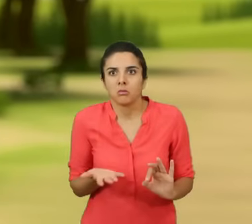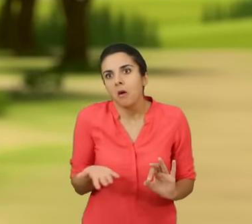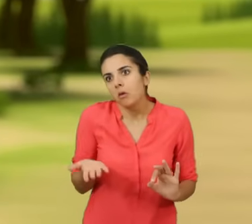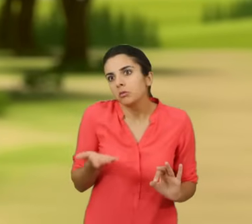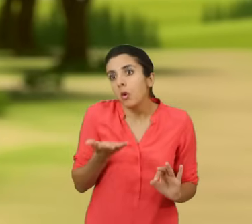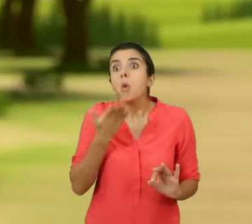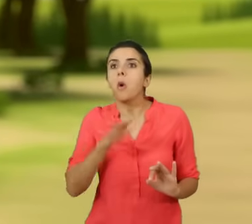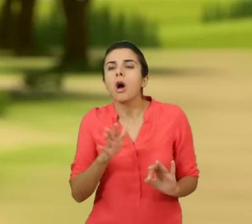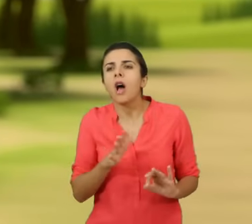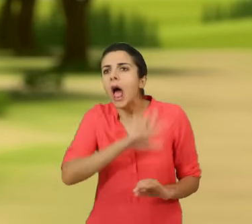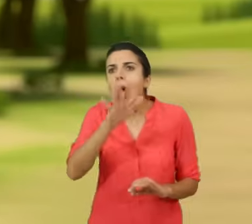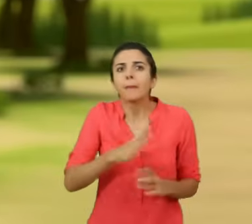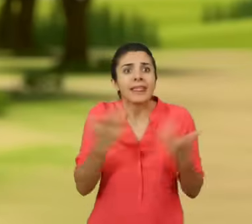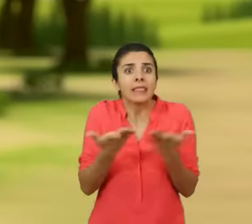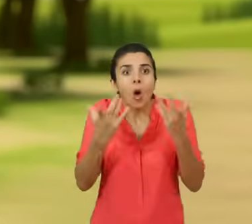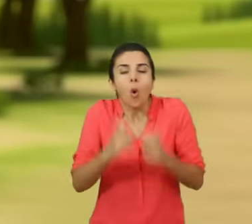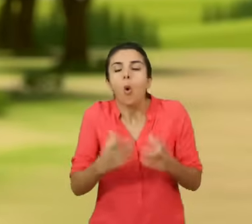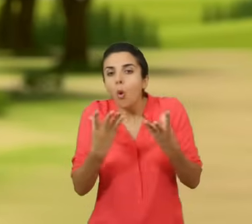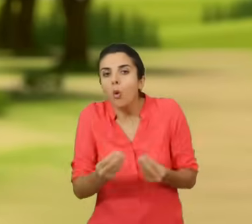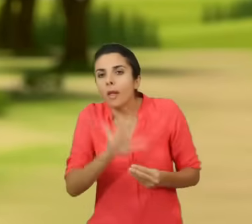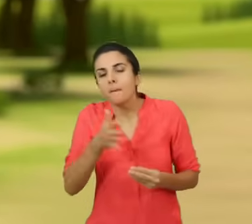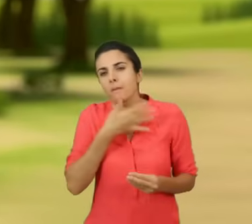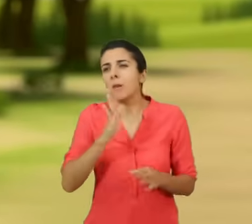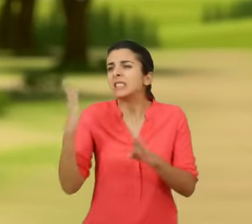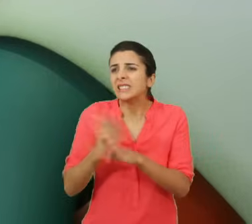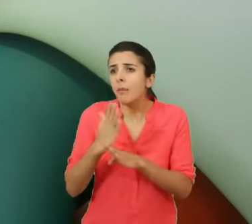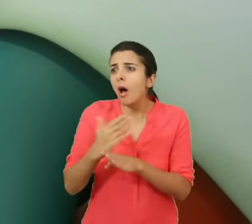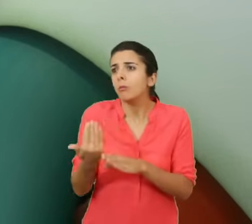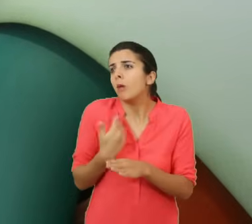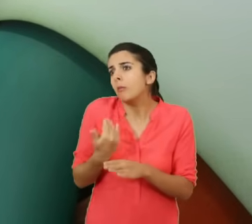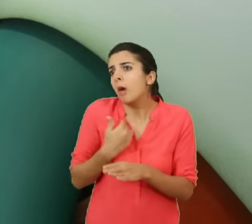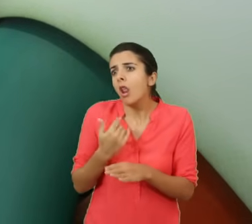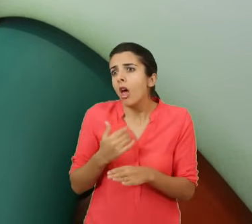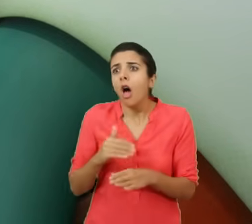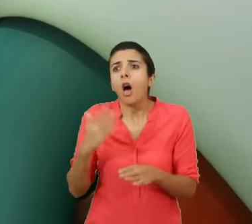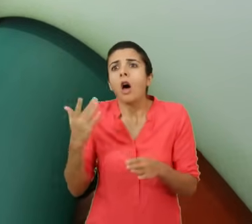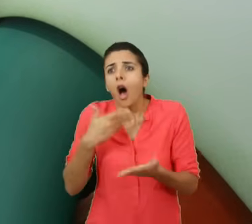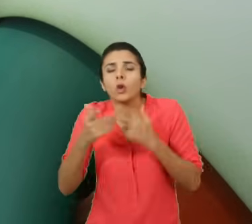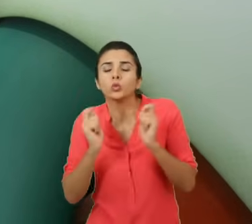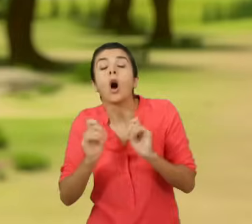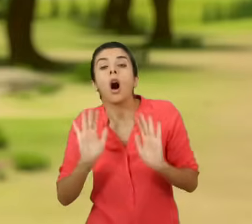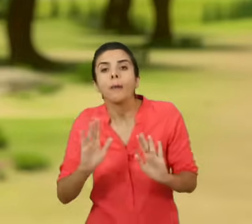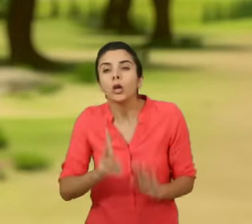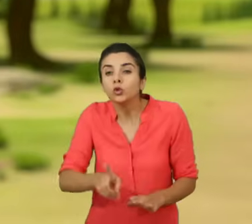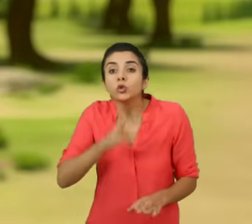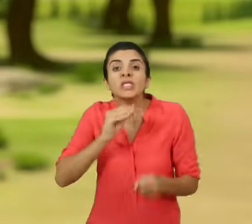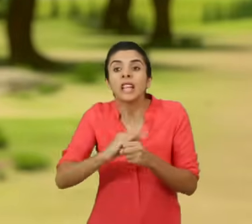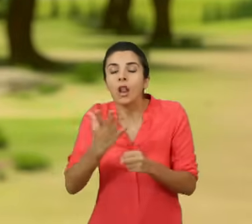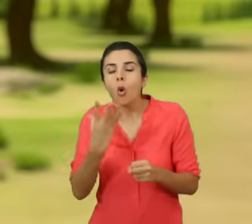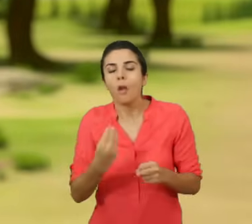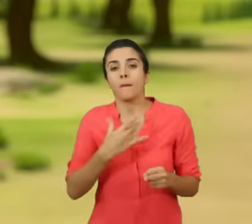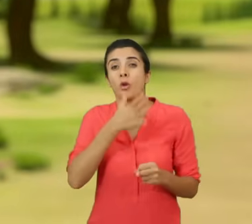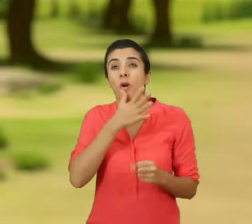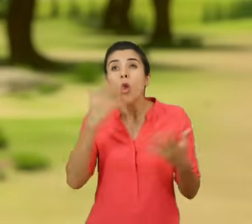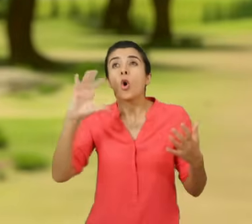ne olduğunu bilmiyor aslında kızım. Nedeni hakkında ısrar edemem ama sonucunu biliyorum. Gün batmadan